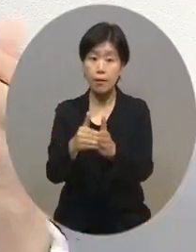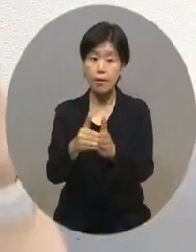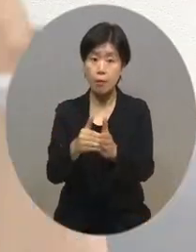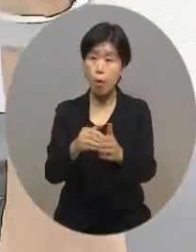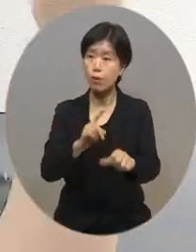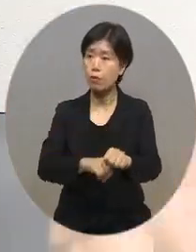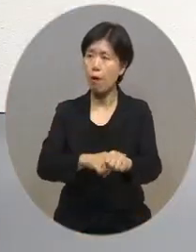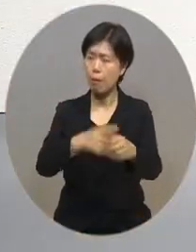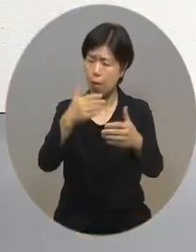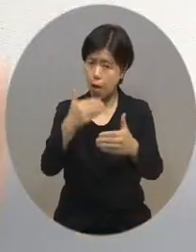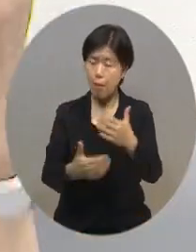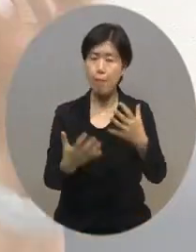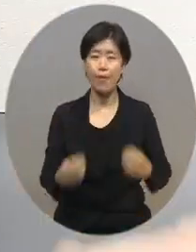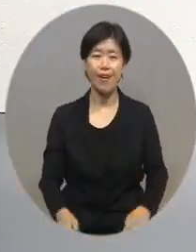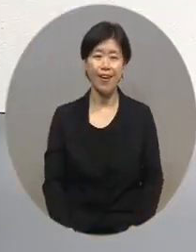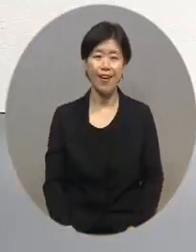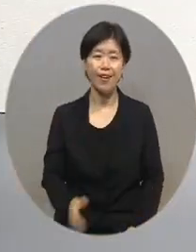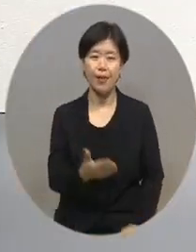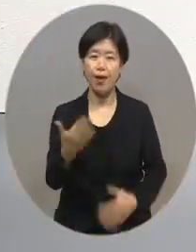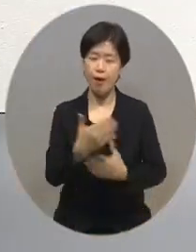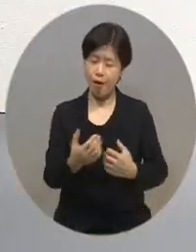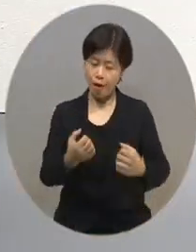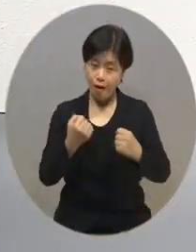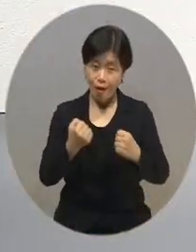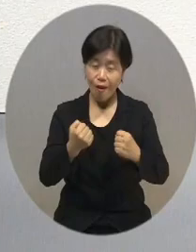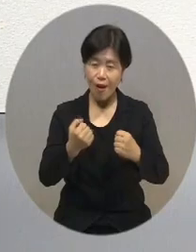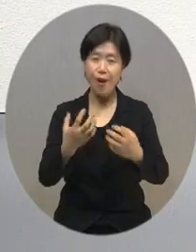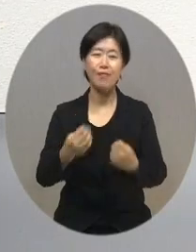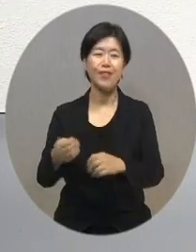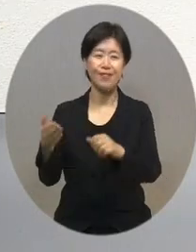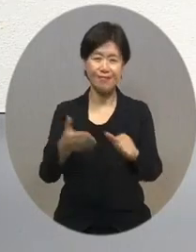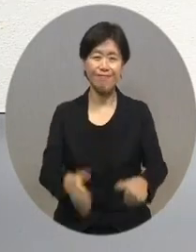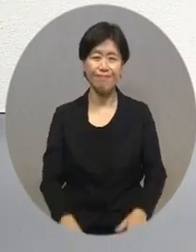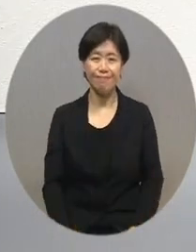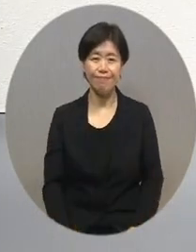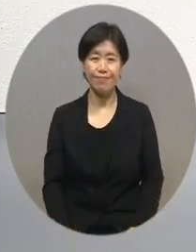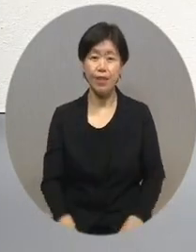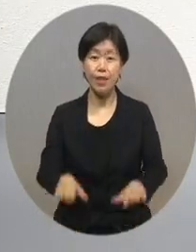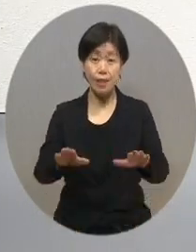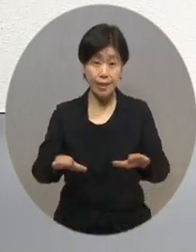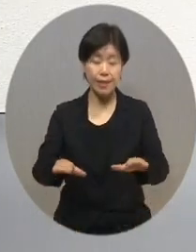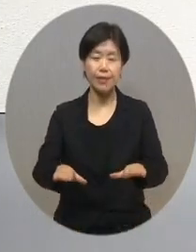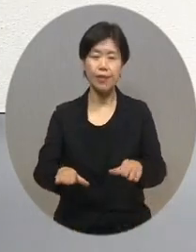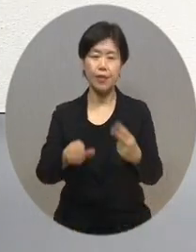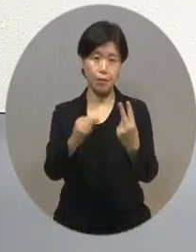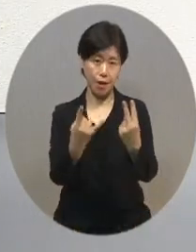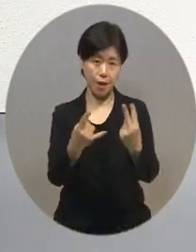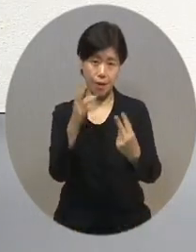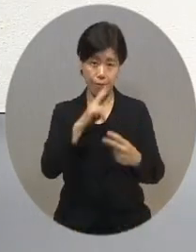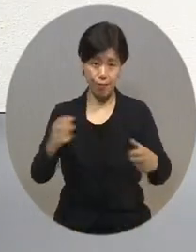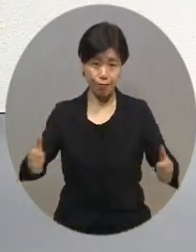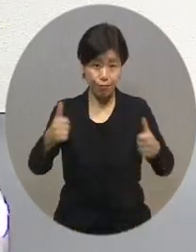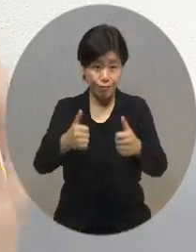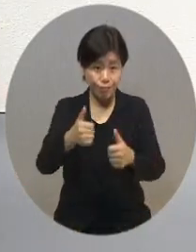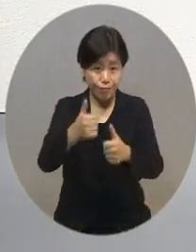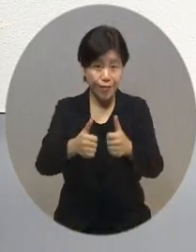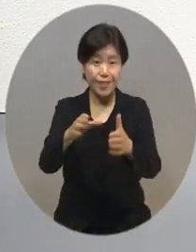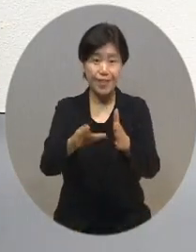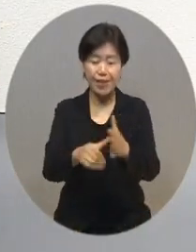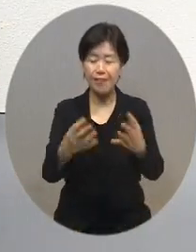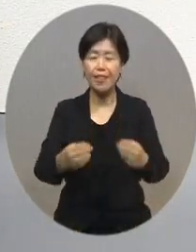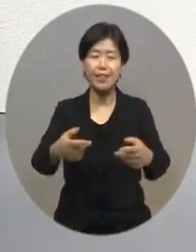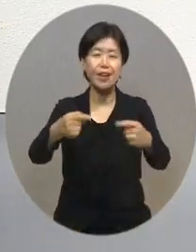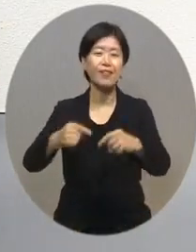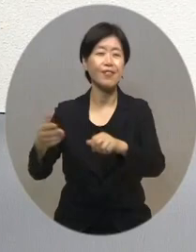여러분 건강하고 행복한 일이 있으면 많이 하시고요. 특히 제2의 전국 시니어 트롯 가요제 많은